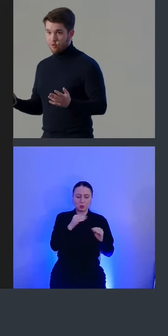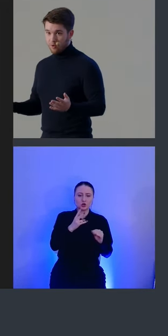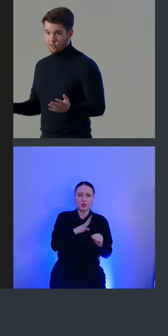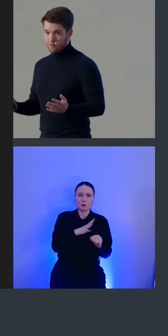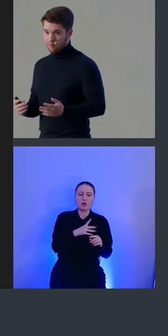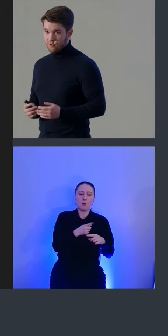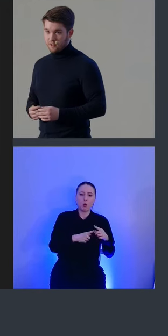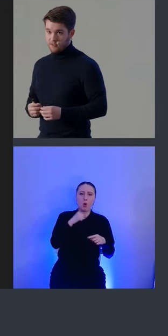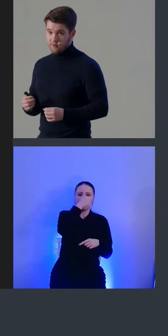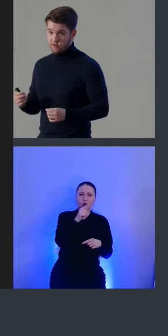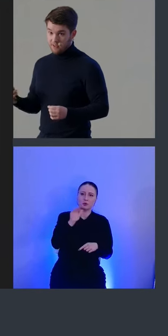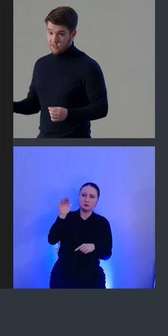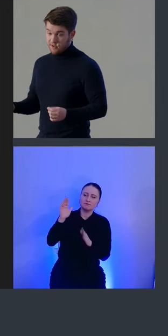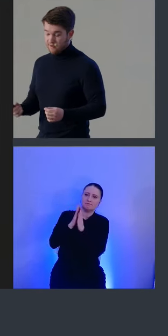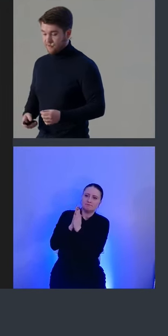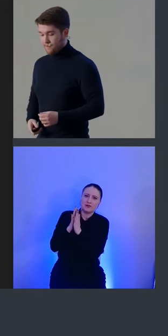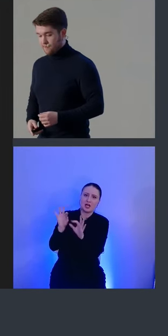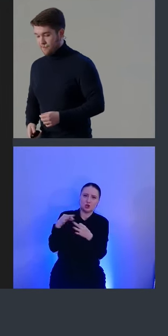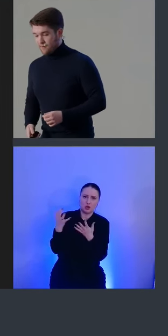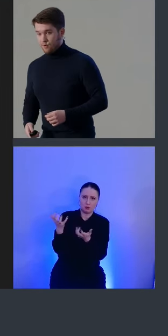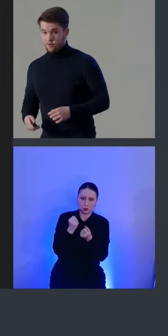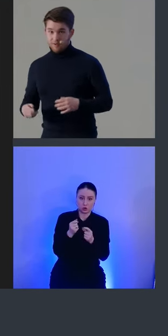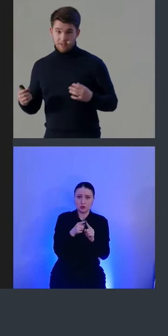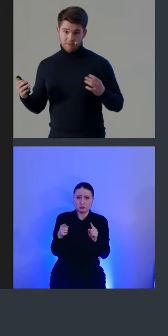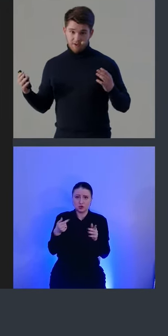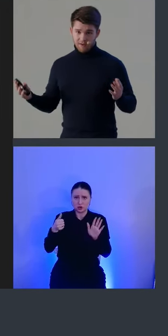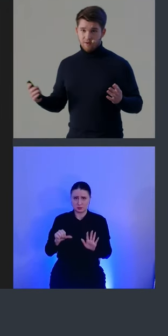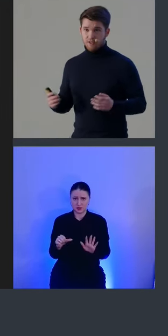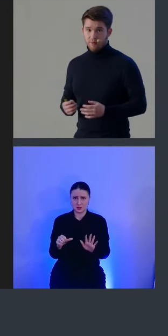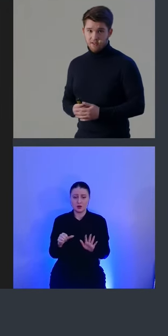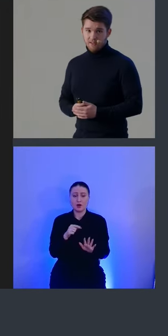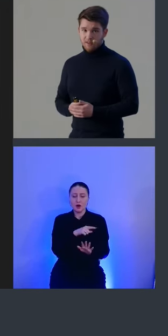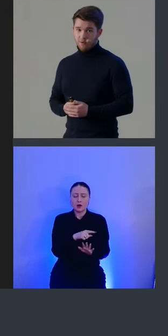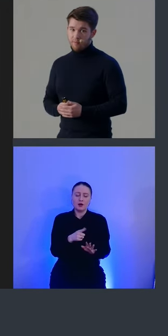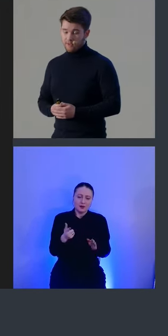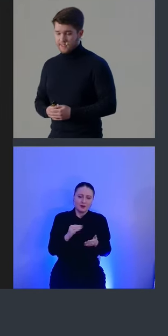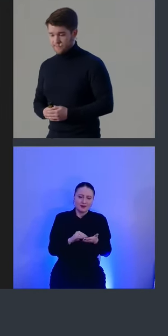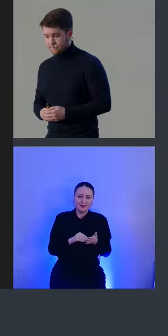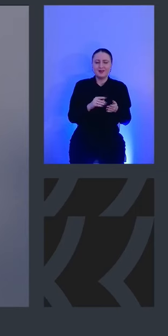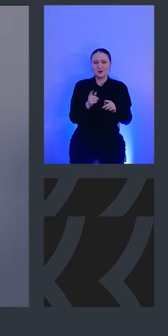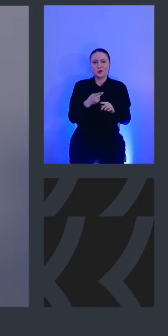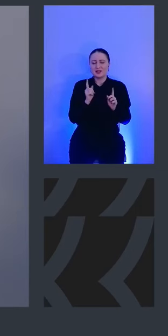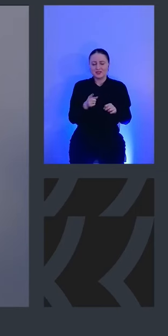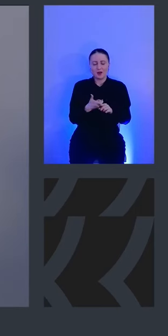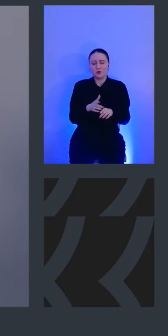целых полгода, чтобы получить это самое разрешение. Он описывал это как очень болезненный и долгий процесс.